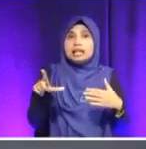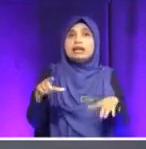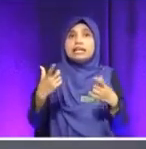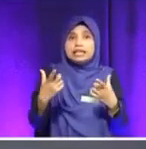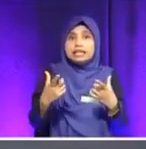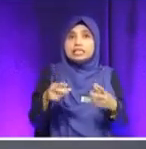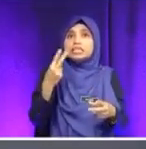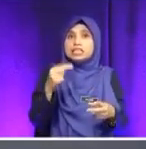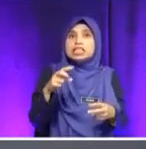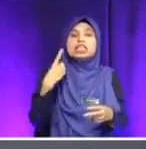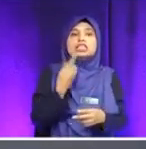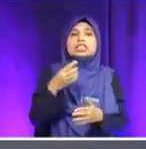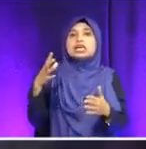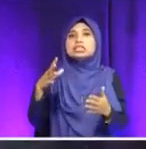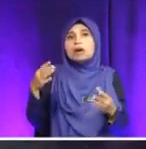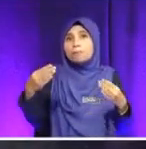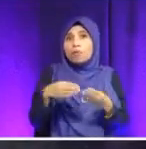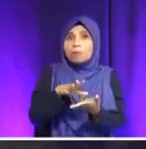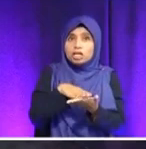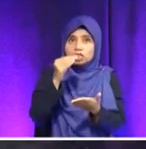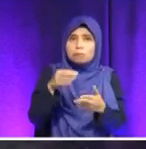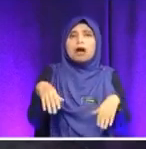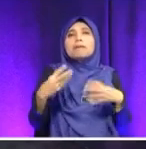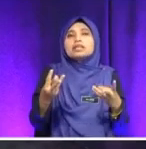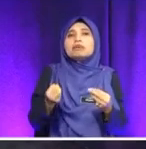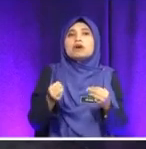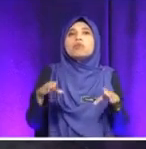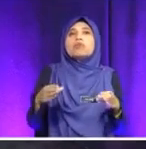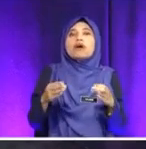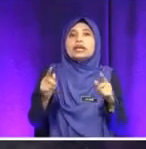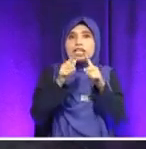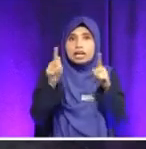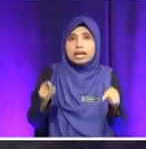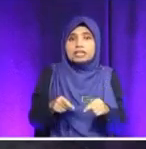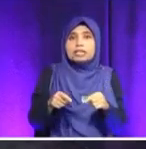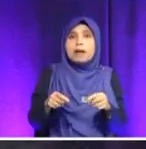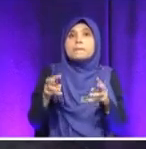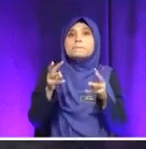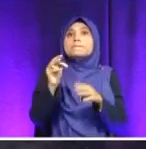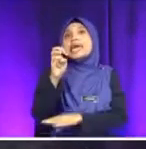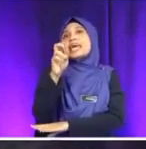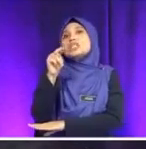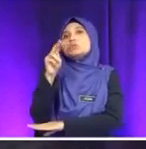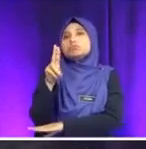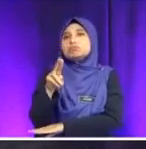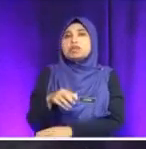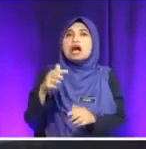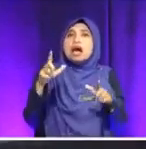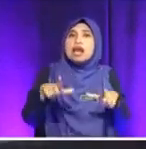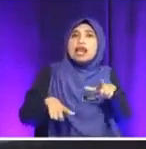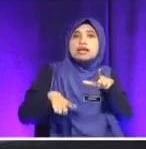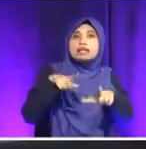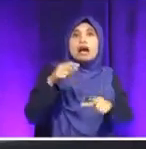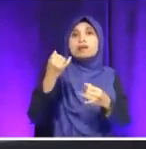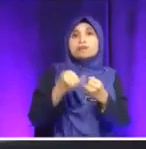dalam modul lain, macam mana pula nak buat kad menu. Okey, sekarang kita guna dulu. Baik. Kad menu yang ada. Okey. Langkah yang terakhir tadi,